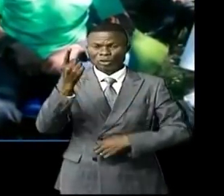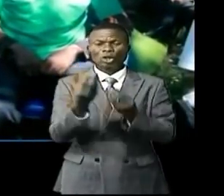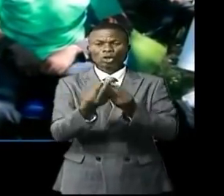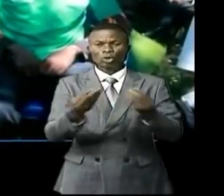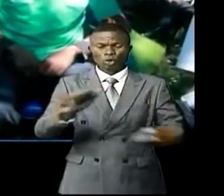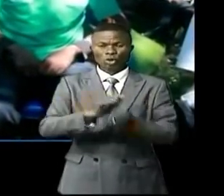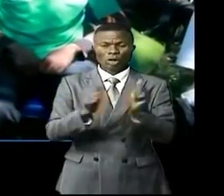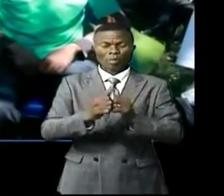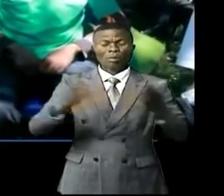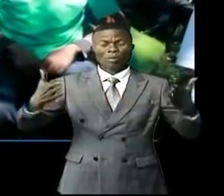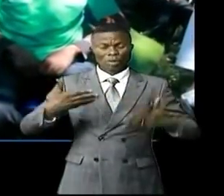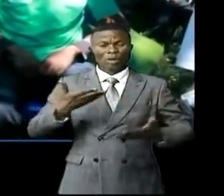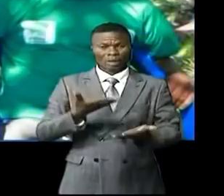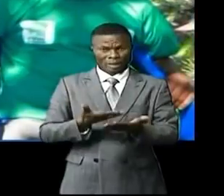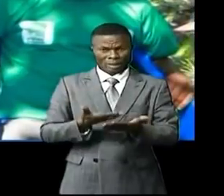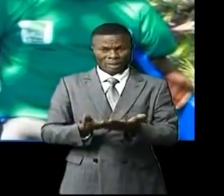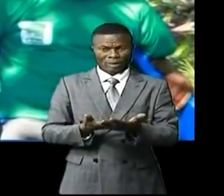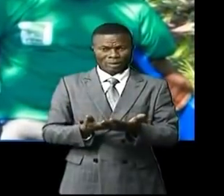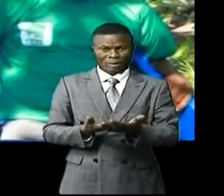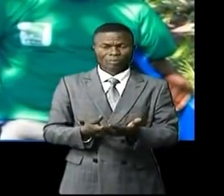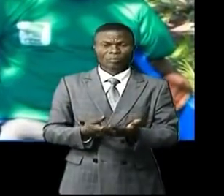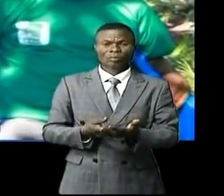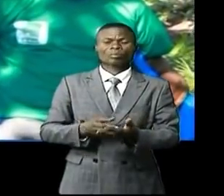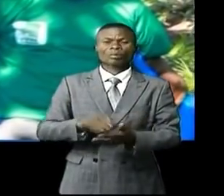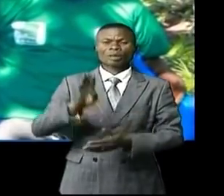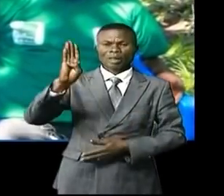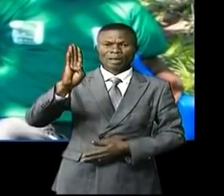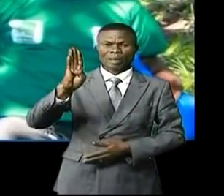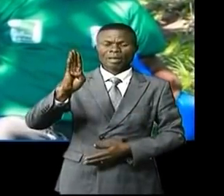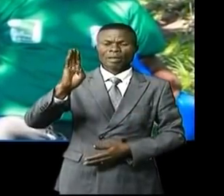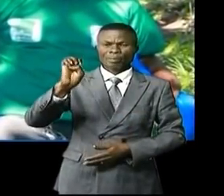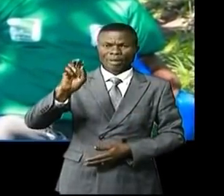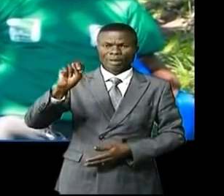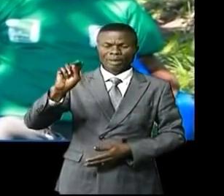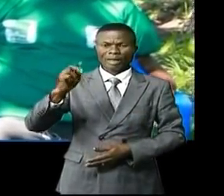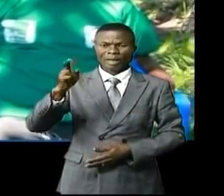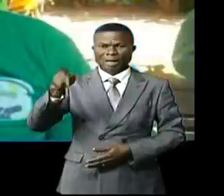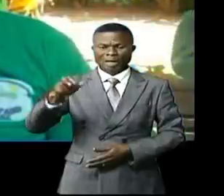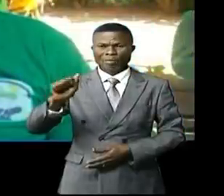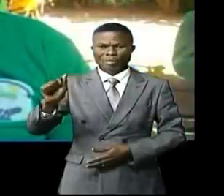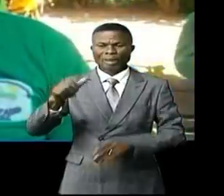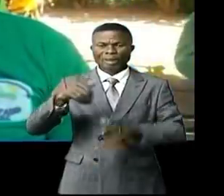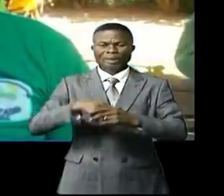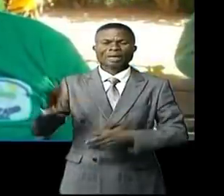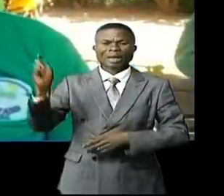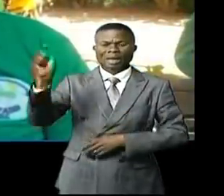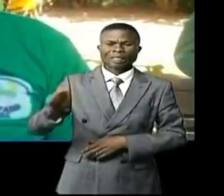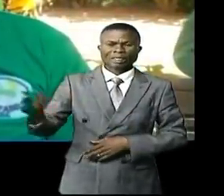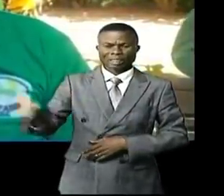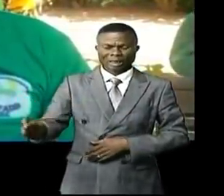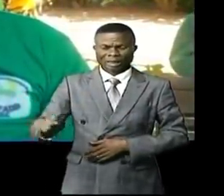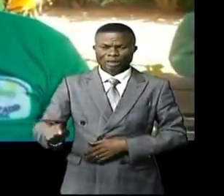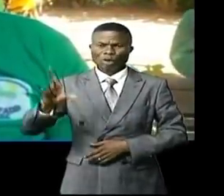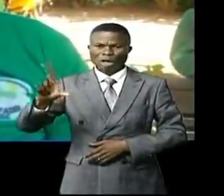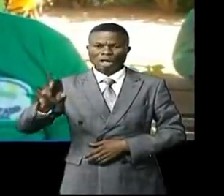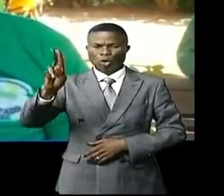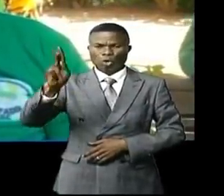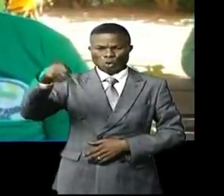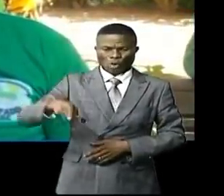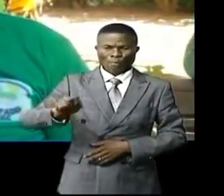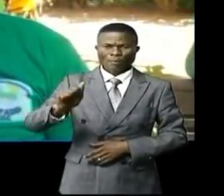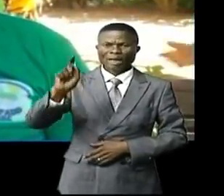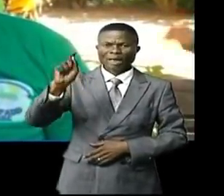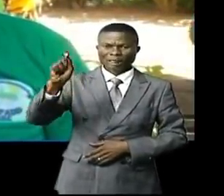cet épineux problème. C'était à Benambala, secteur de Kabala dans le territoire de Lupatapata, en présence du chef Mbenga